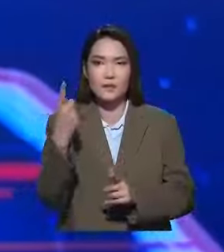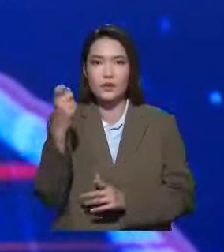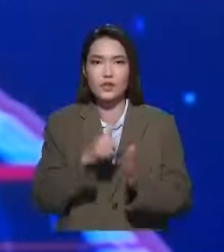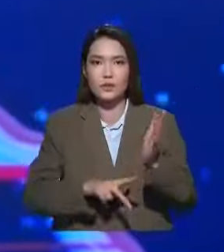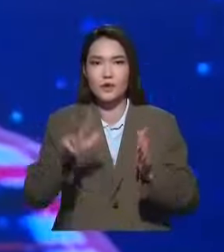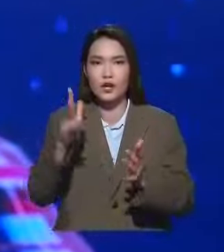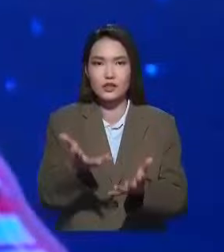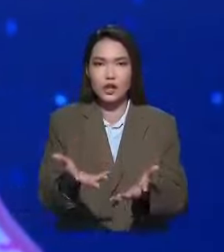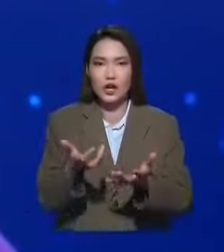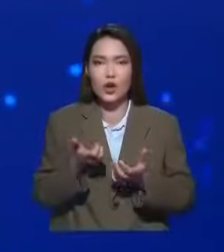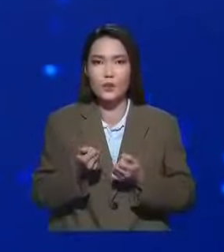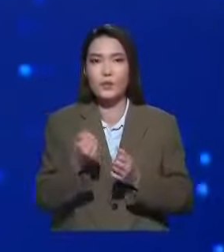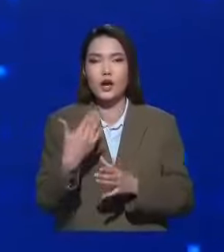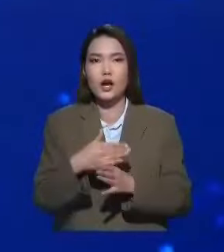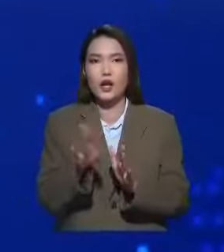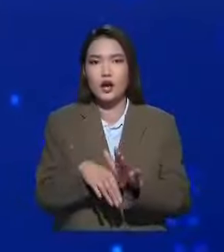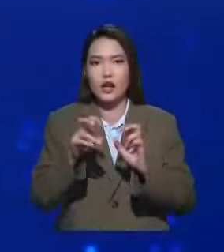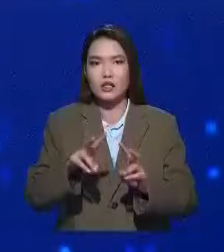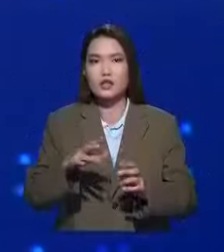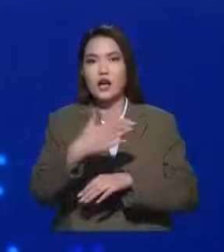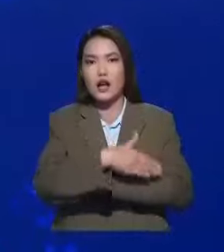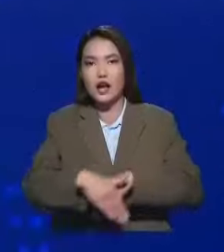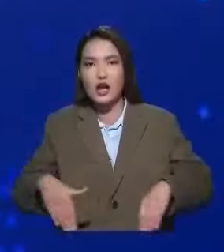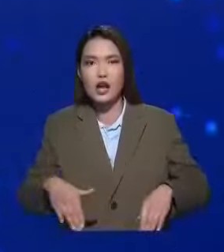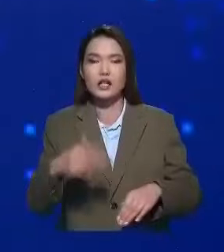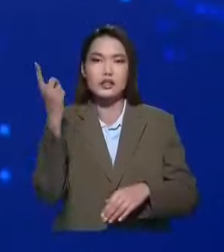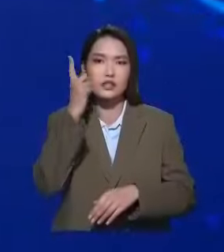173 приемно-эвакуационных пунктов. Их адреса, а также